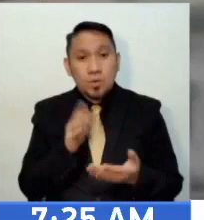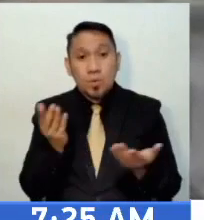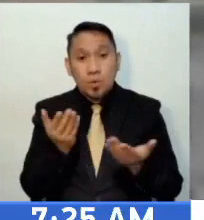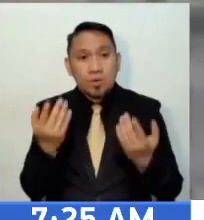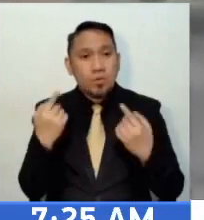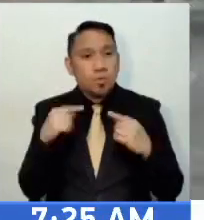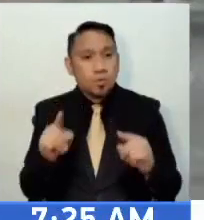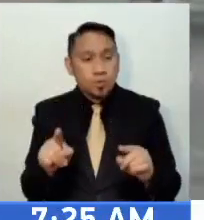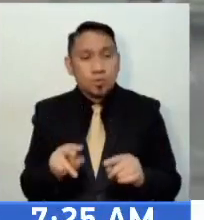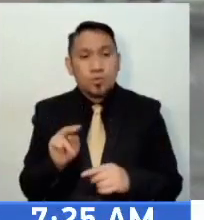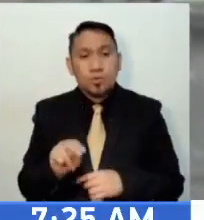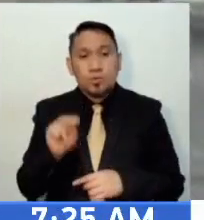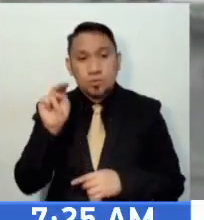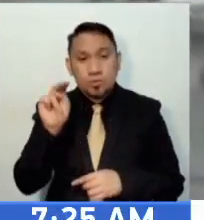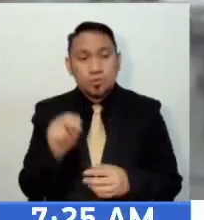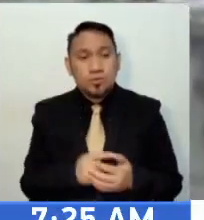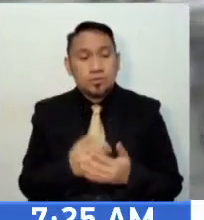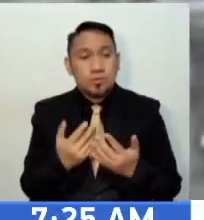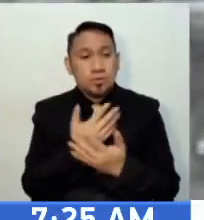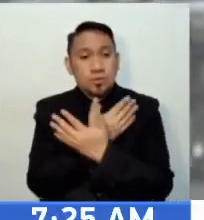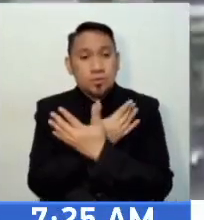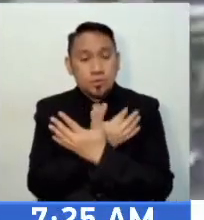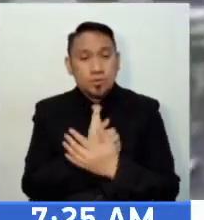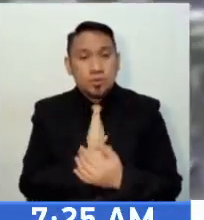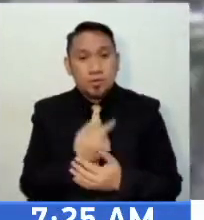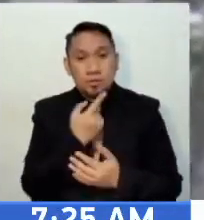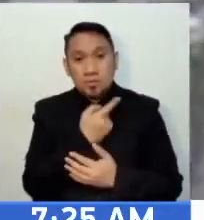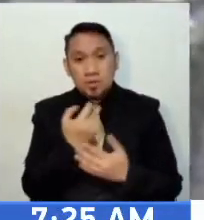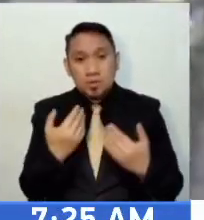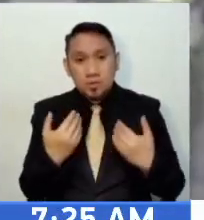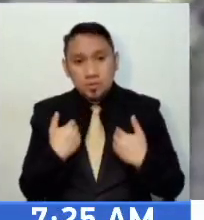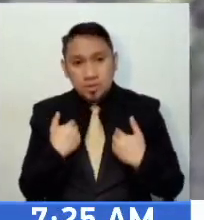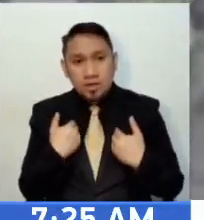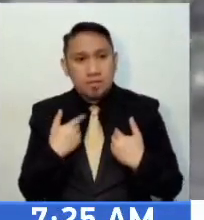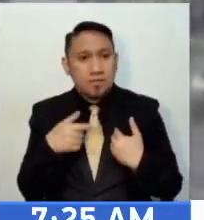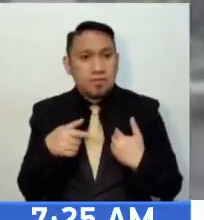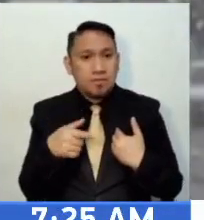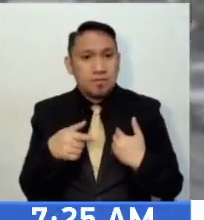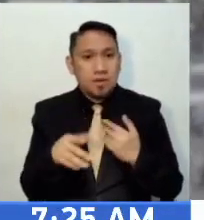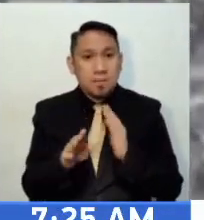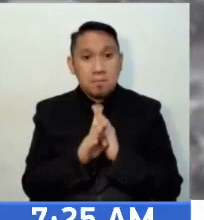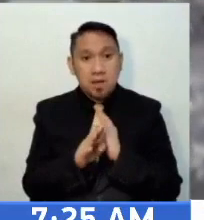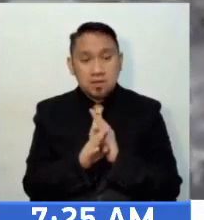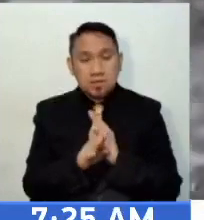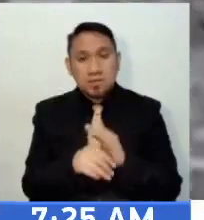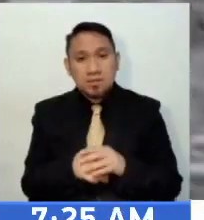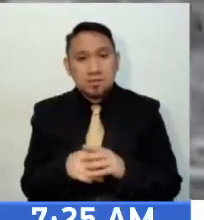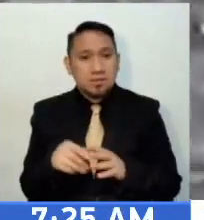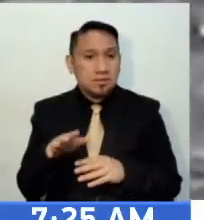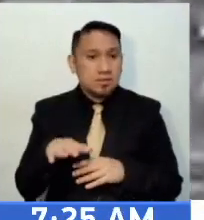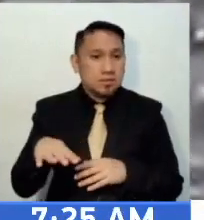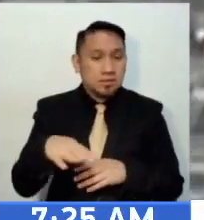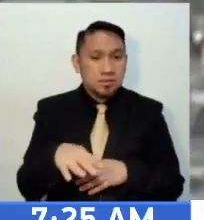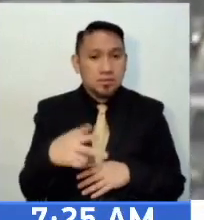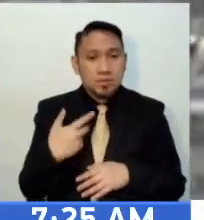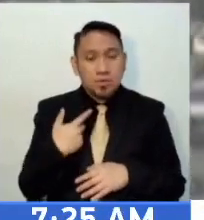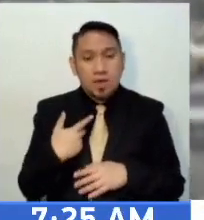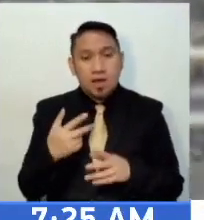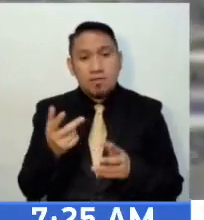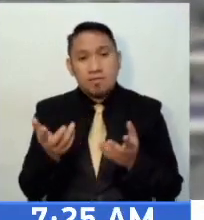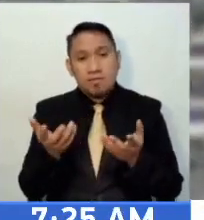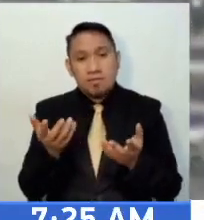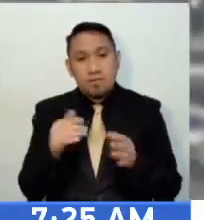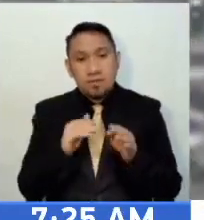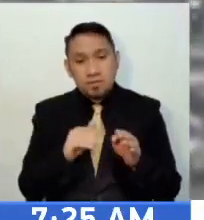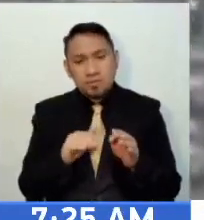northbound sa monumento dahil meron po nga parang kumanang bus. Nagkakaroon po ng pagbibigat ng bahagya, yung volume